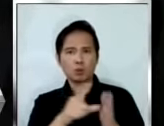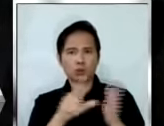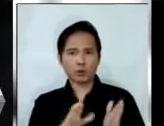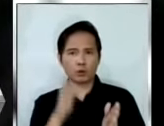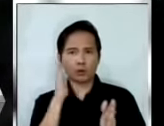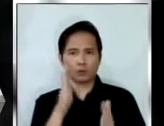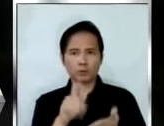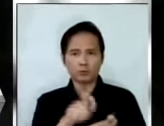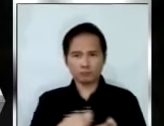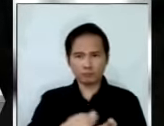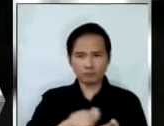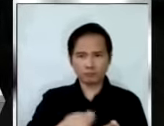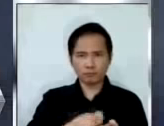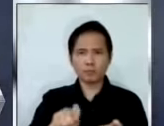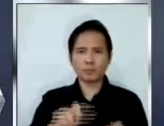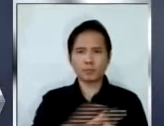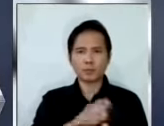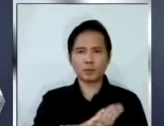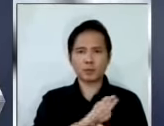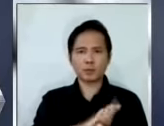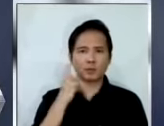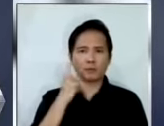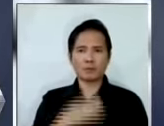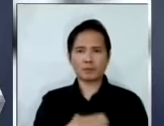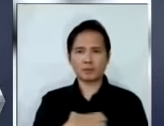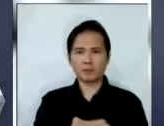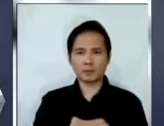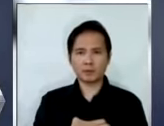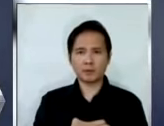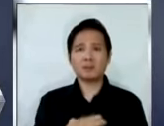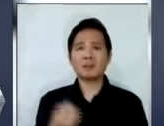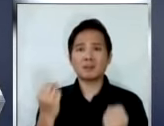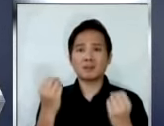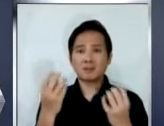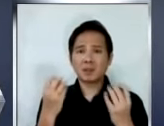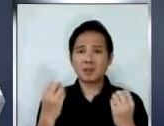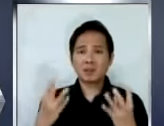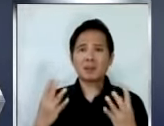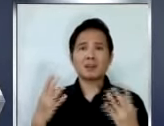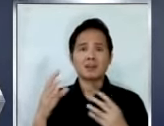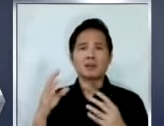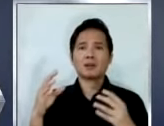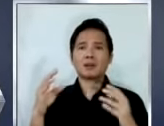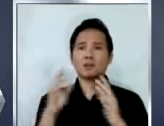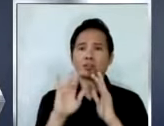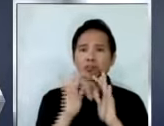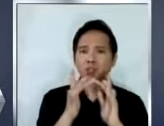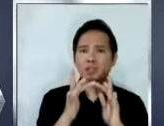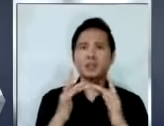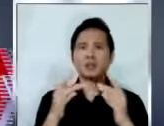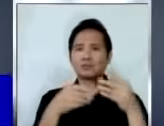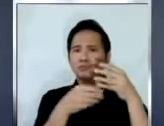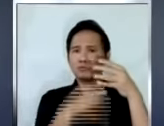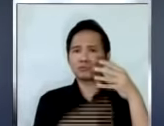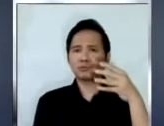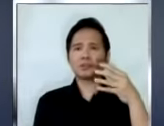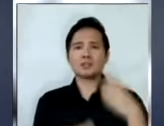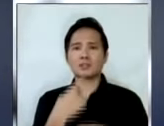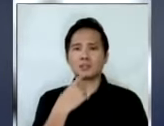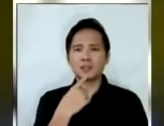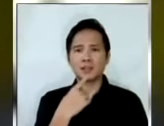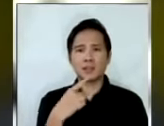na mensahe ni Sharon sa netizen matapos sabihin ng netizen na kung 12 taong gulang lang daw siya, ay gagahasain niya si